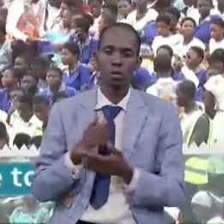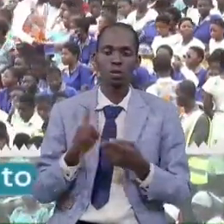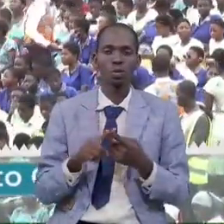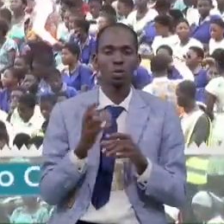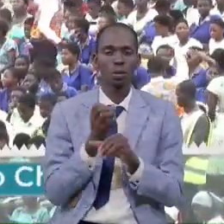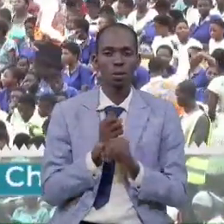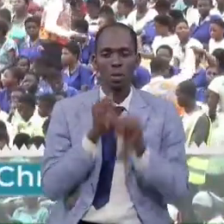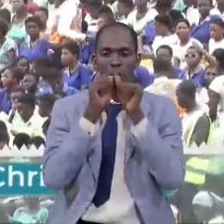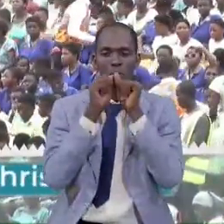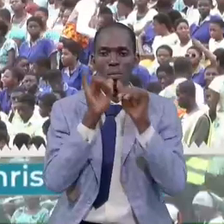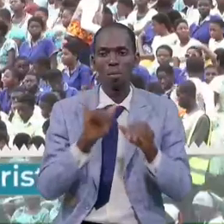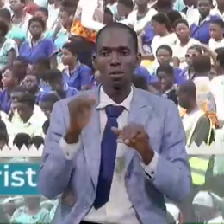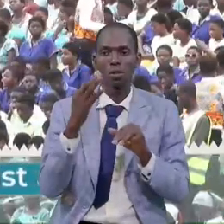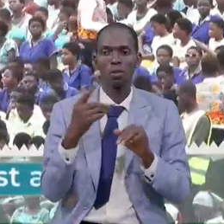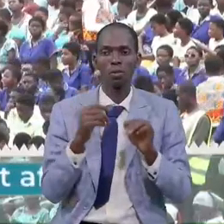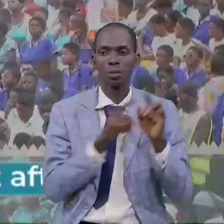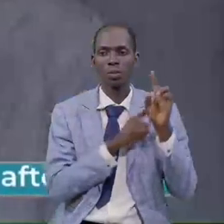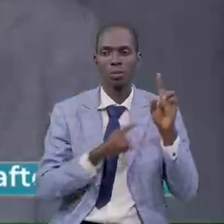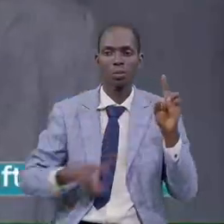Seigneur.